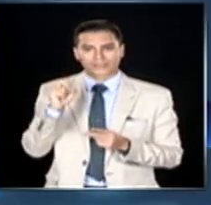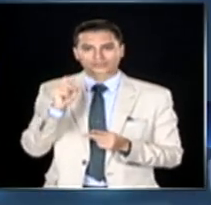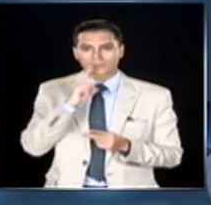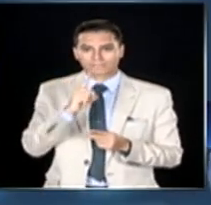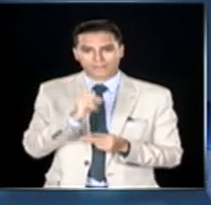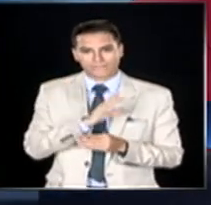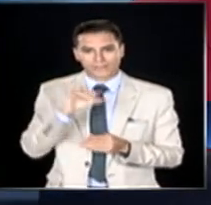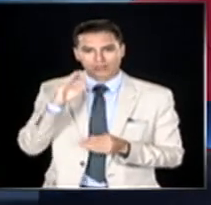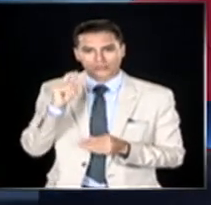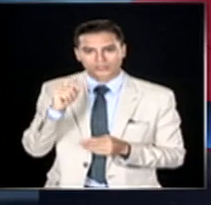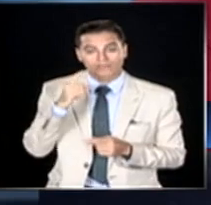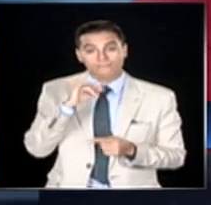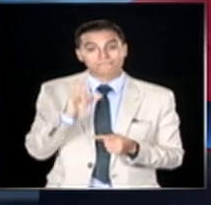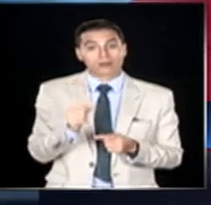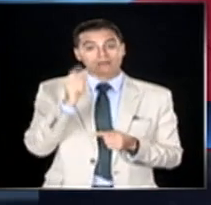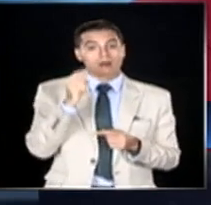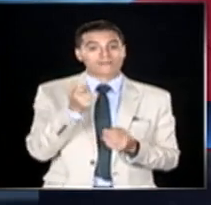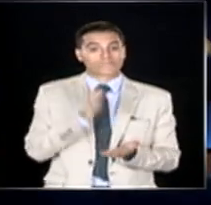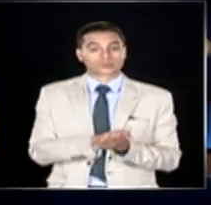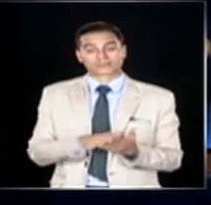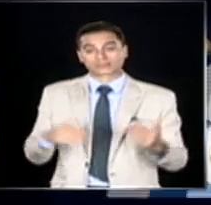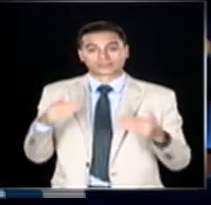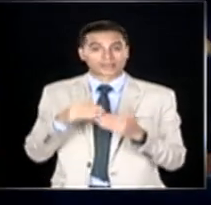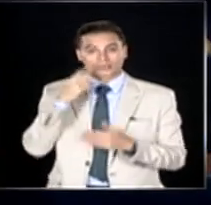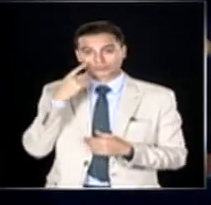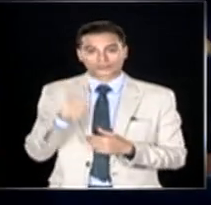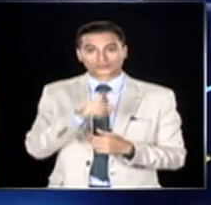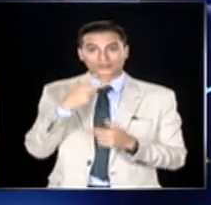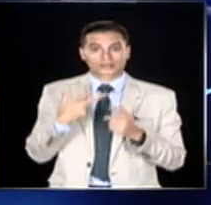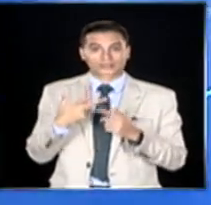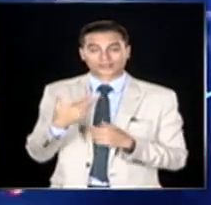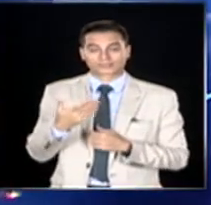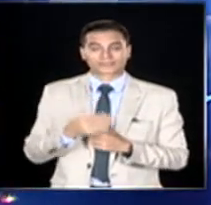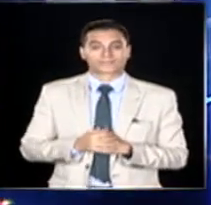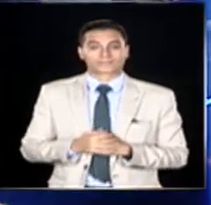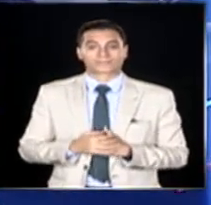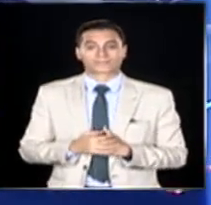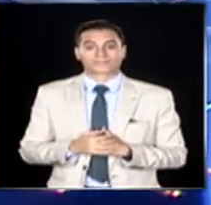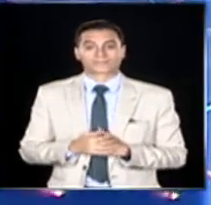نقطة. منار فرصتك التعادل. سؤال التالت